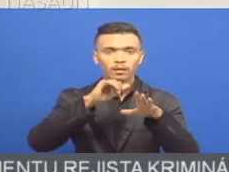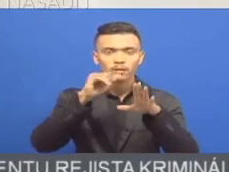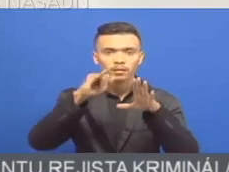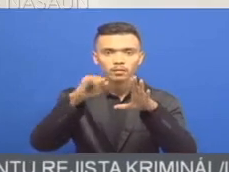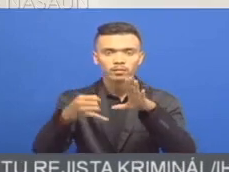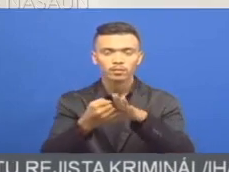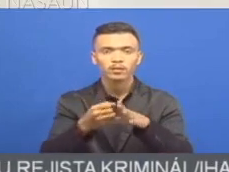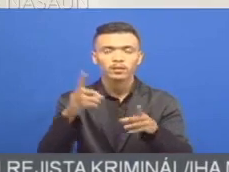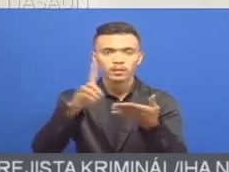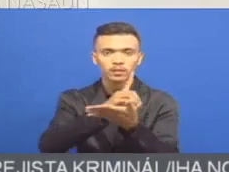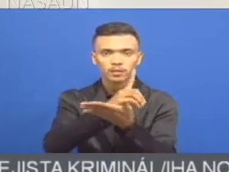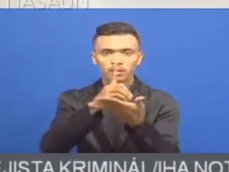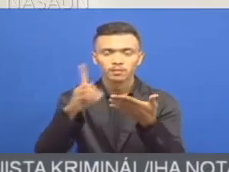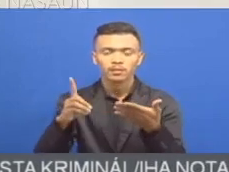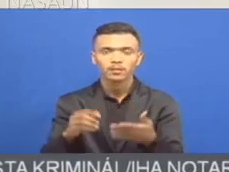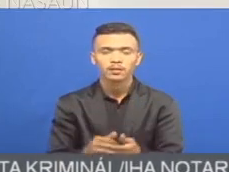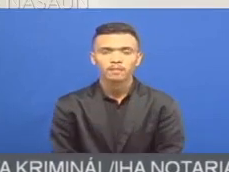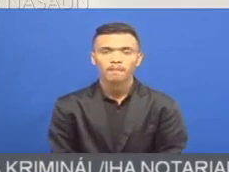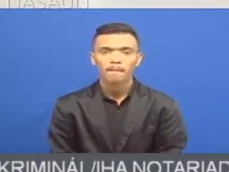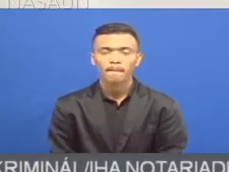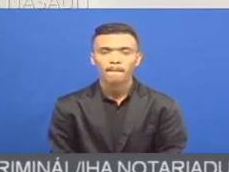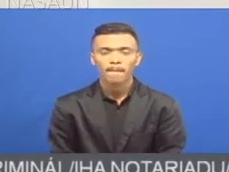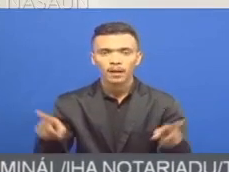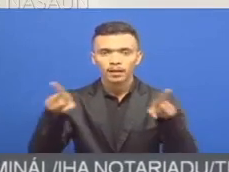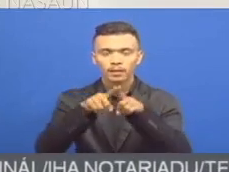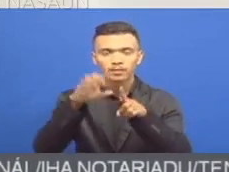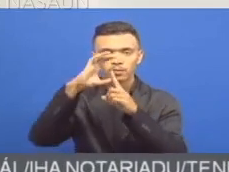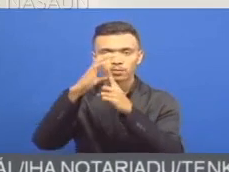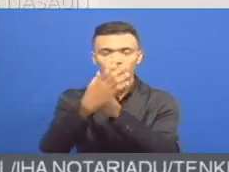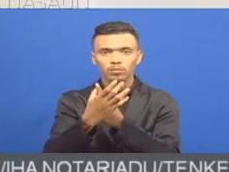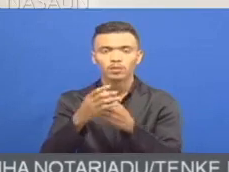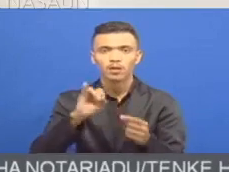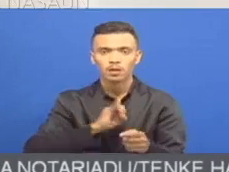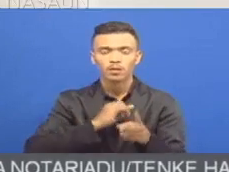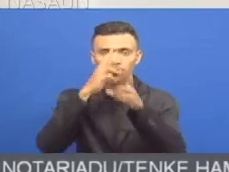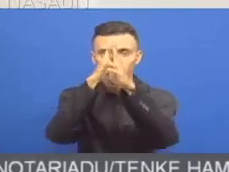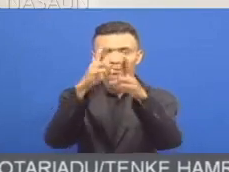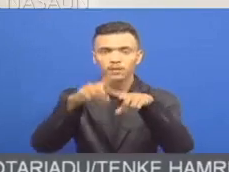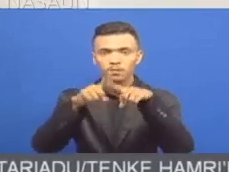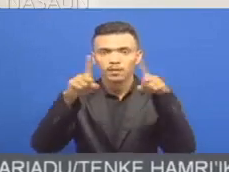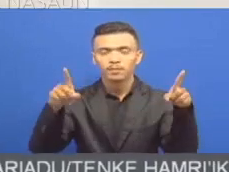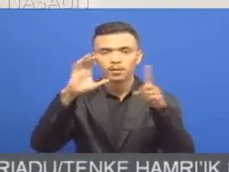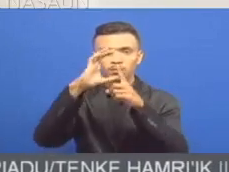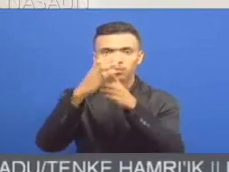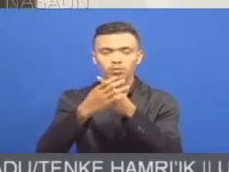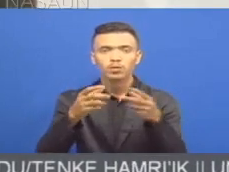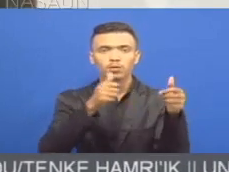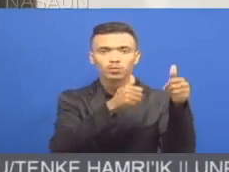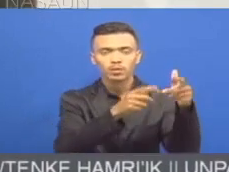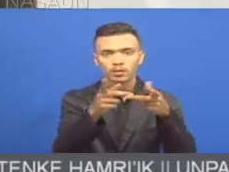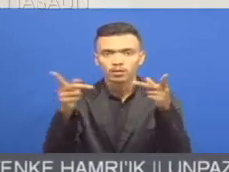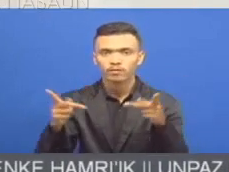va malo. Por exemplo, sistema ira neo, anessa culturalmente au respeita, mai be cultura la o nefati,